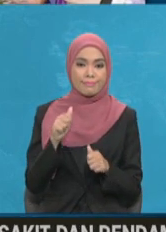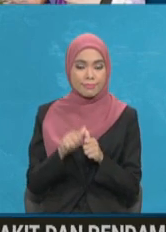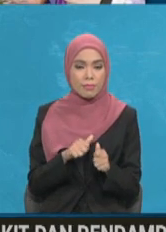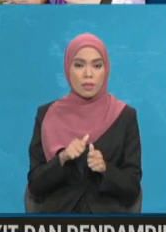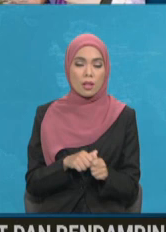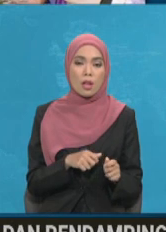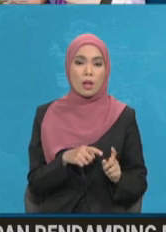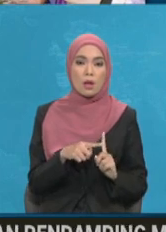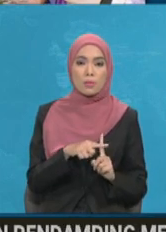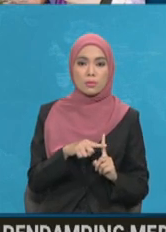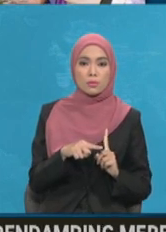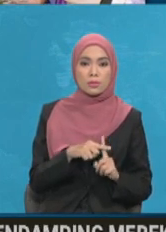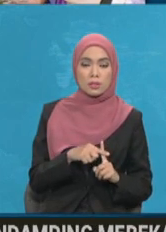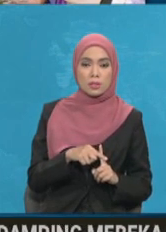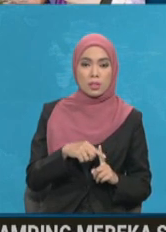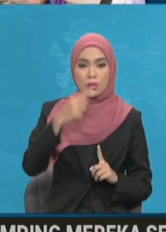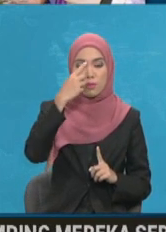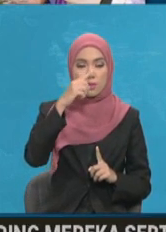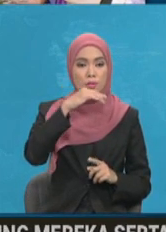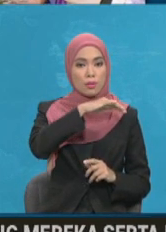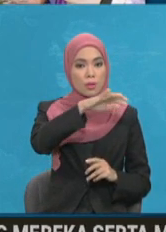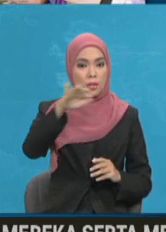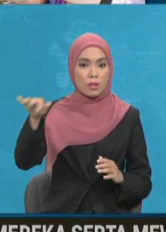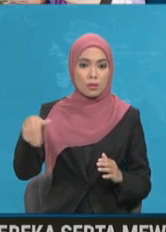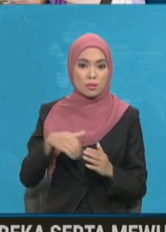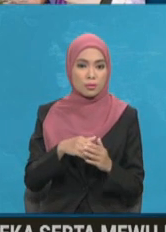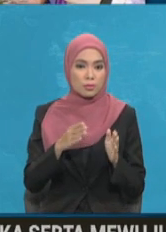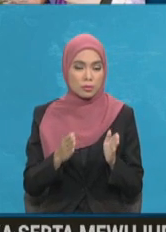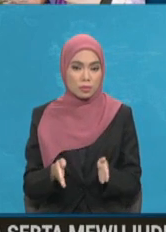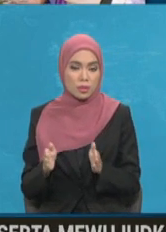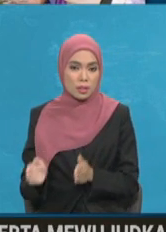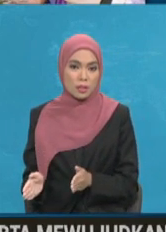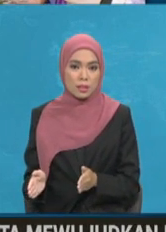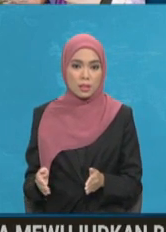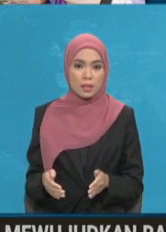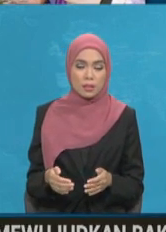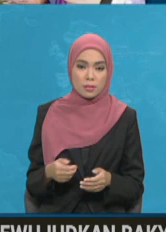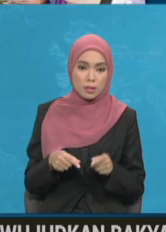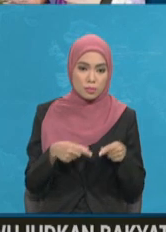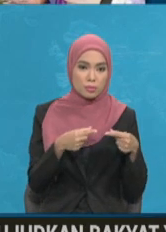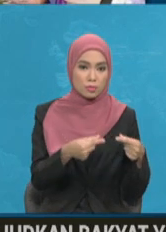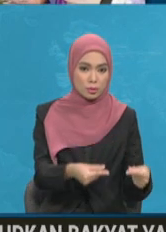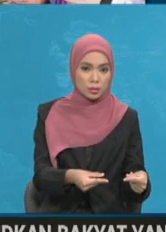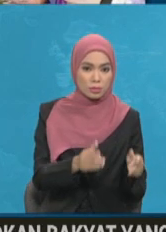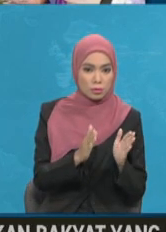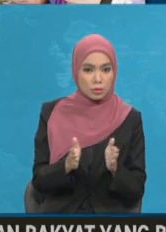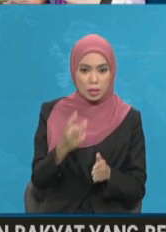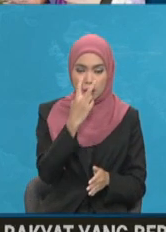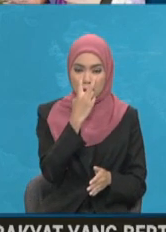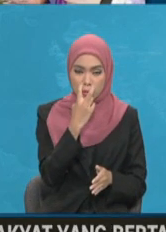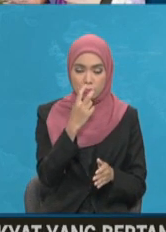pedulian masyarakat terhadap masalah murid berkeperluan khas mendapatkan kacamata yang sesuai dan selesa